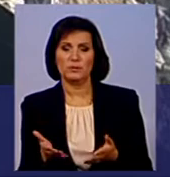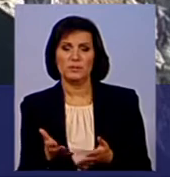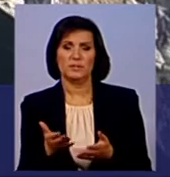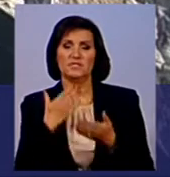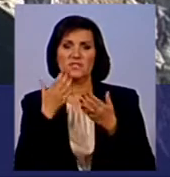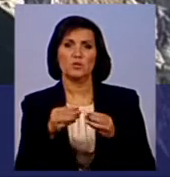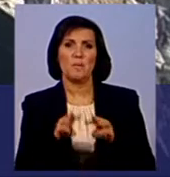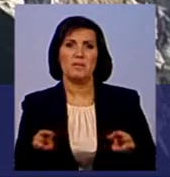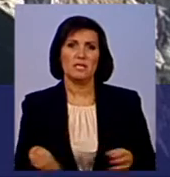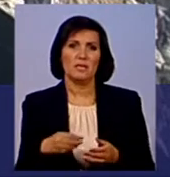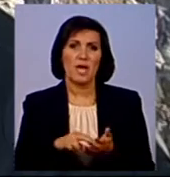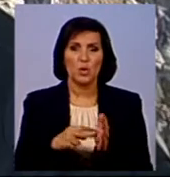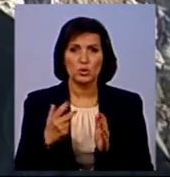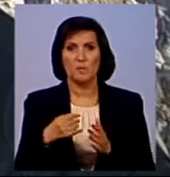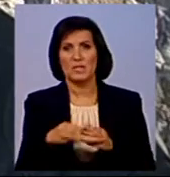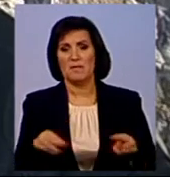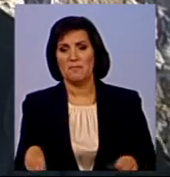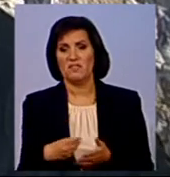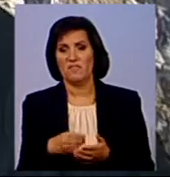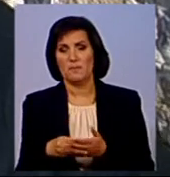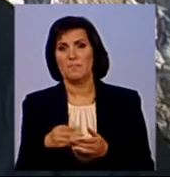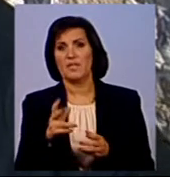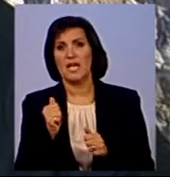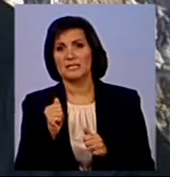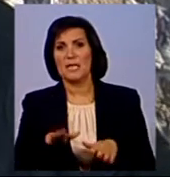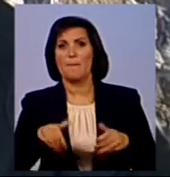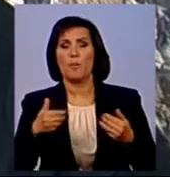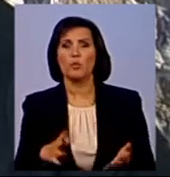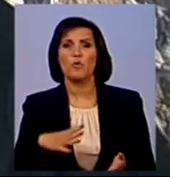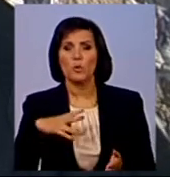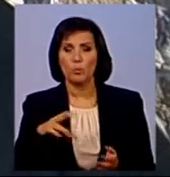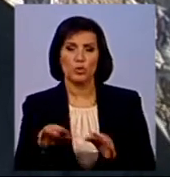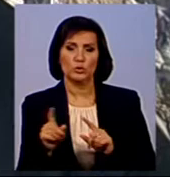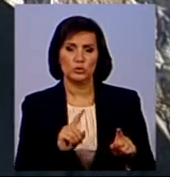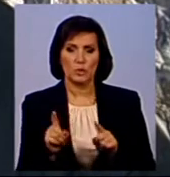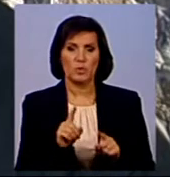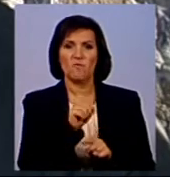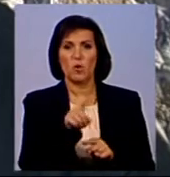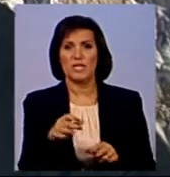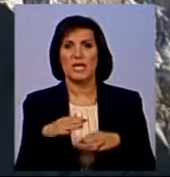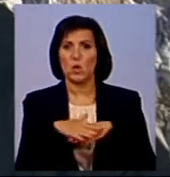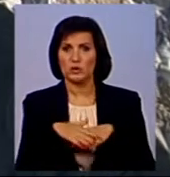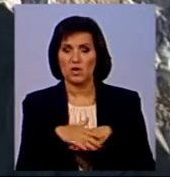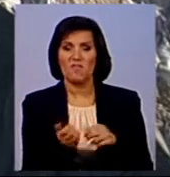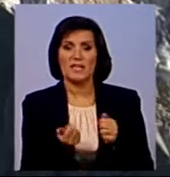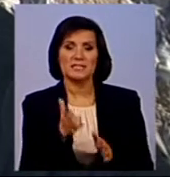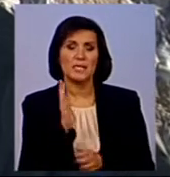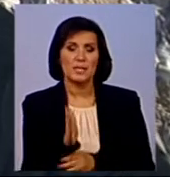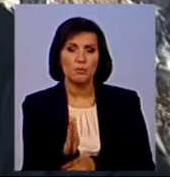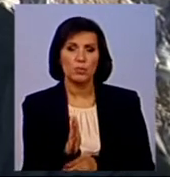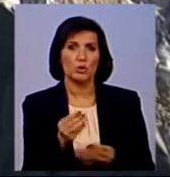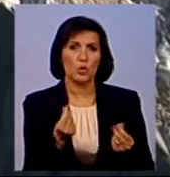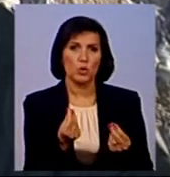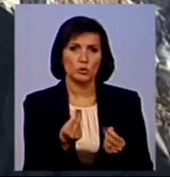звернутися до Мінекономіки і Мінфіну. Зокрема, наприклад, запропоновано було, щоб вони розрахували, скільки буде,